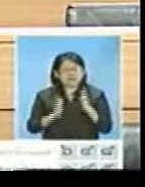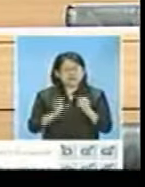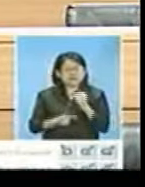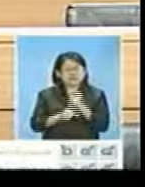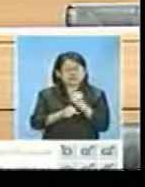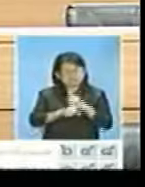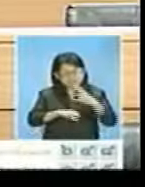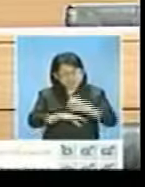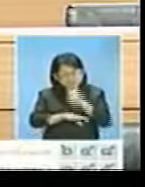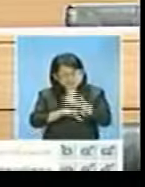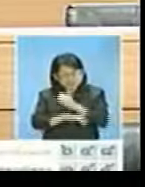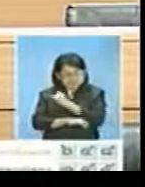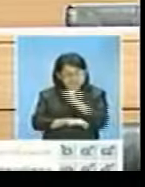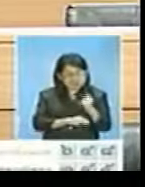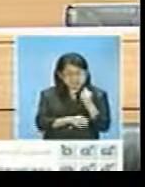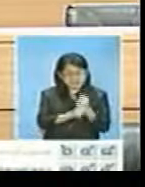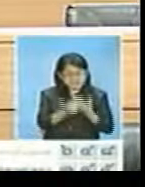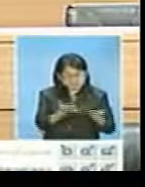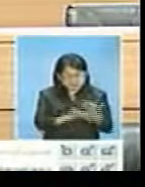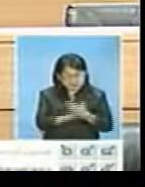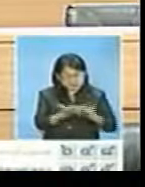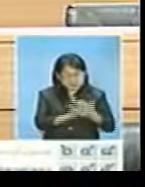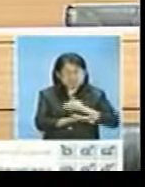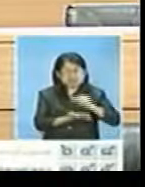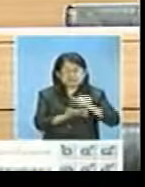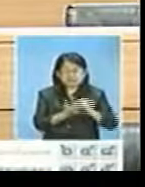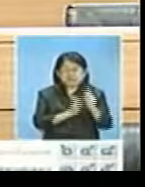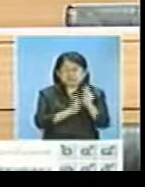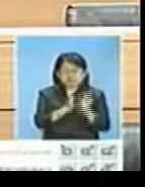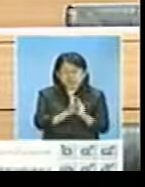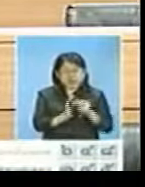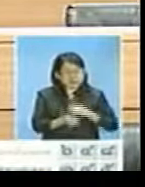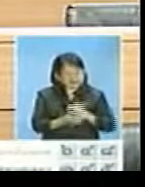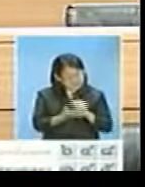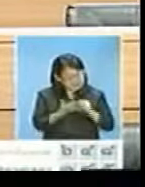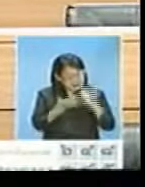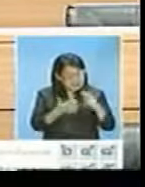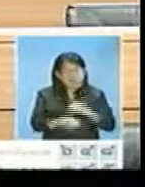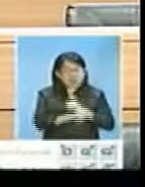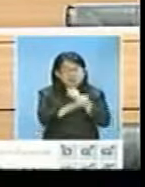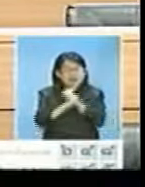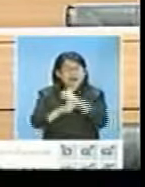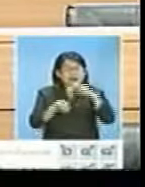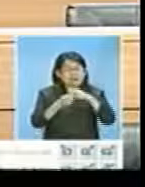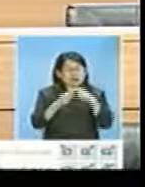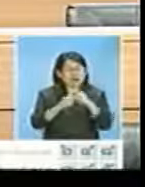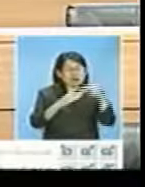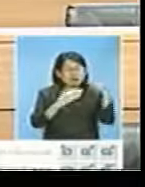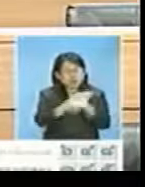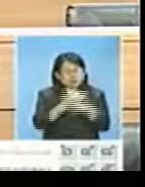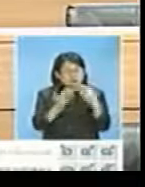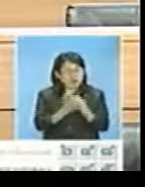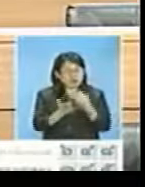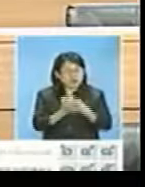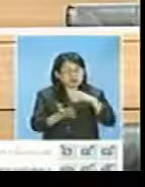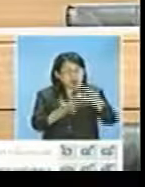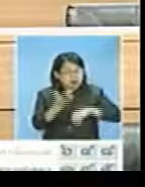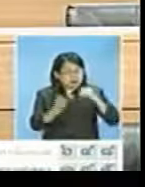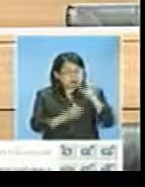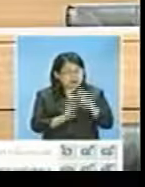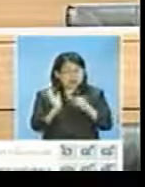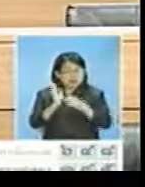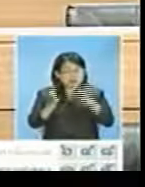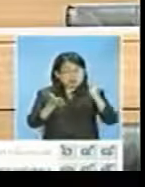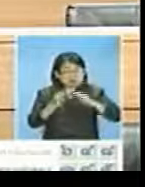รัฐธรรมนูญเพราะว่าผมต้องการให้เขาร่างและป้องกันการทุจริตและผมก็บอกว่านี่เป็นความเท็จหรือเปล่าถ้าเป็น